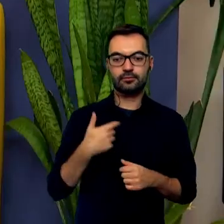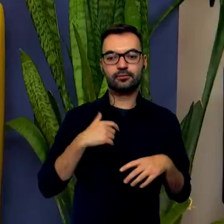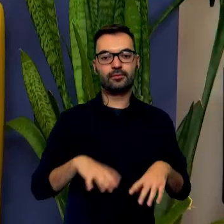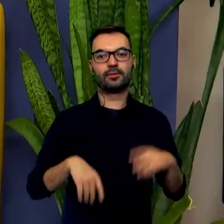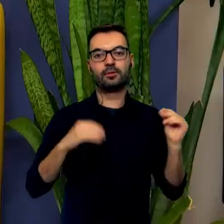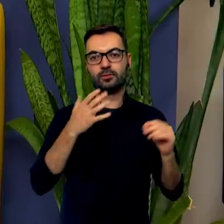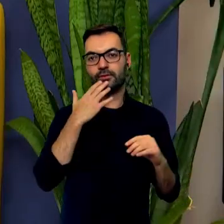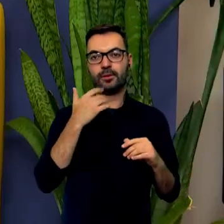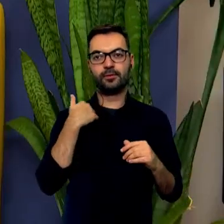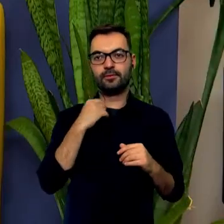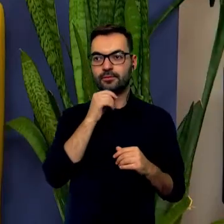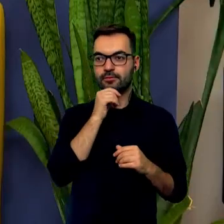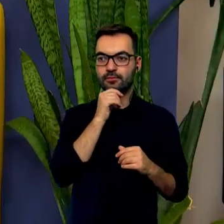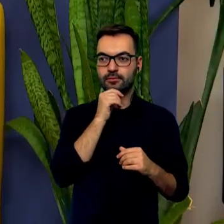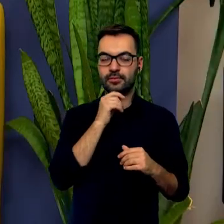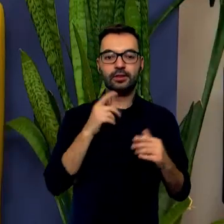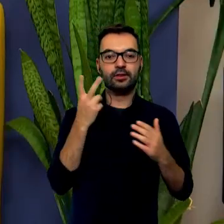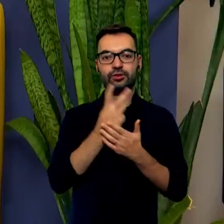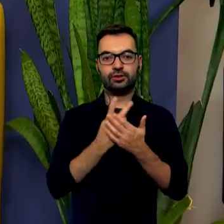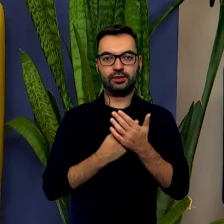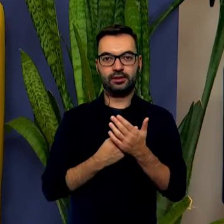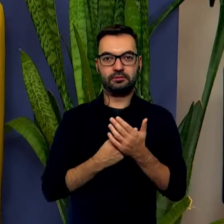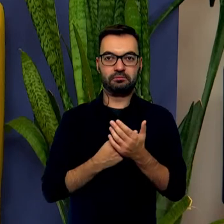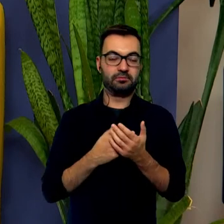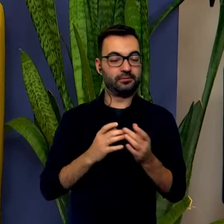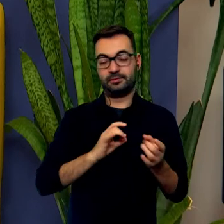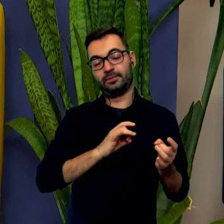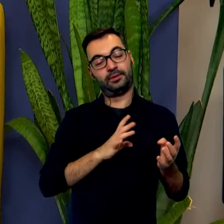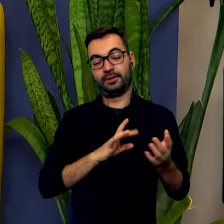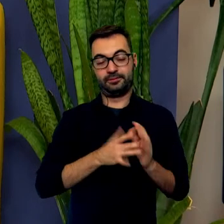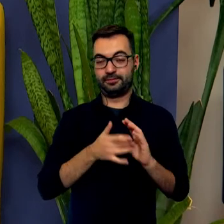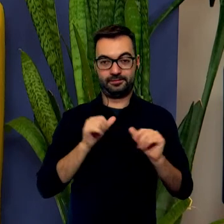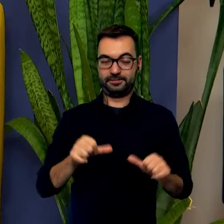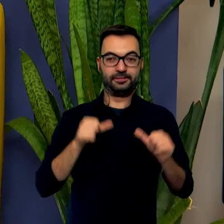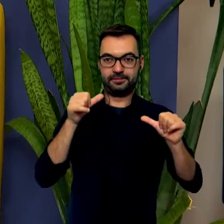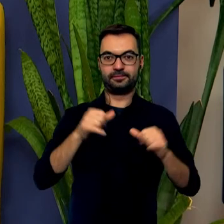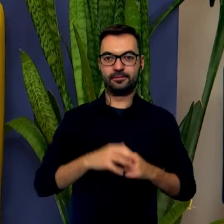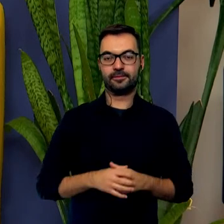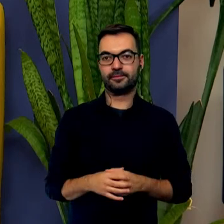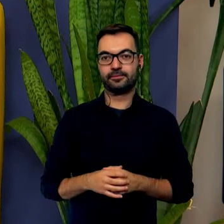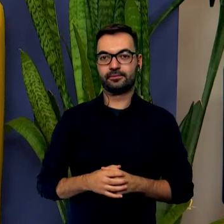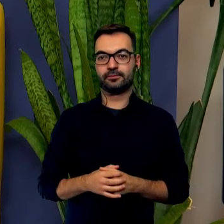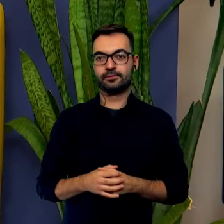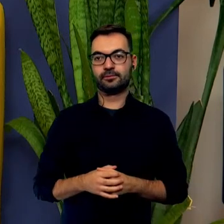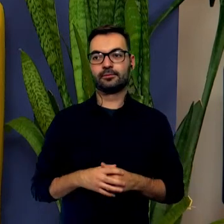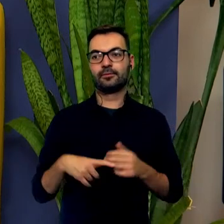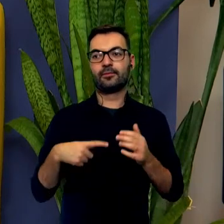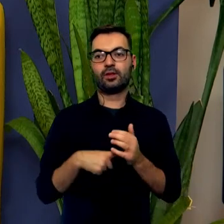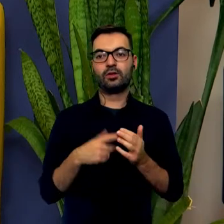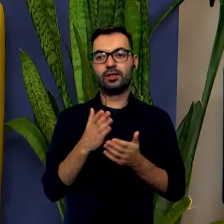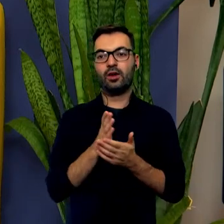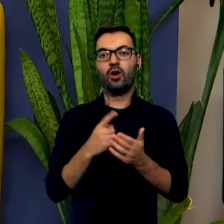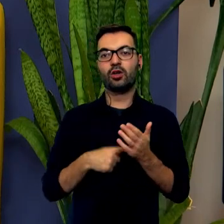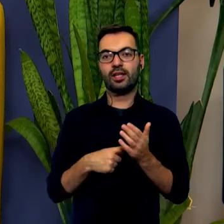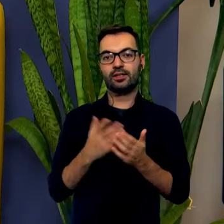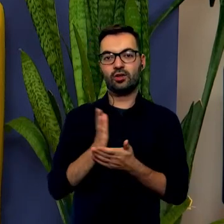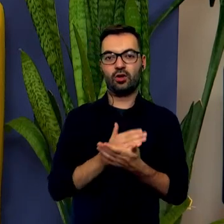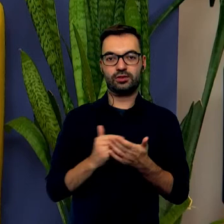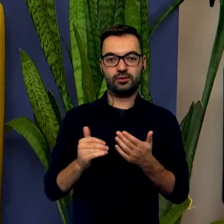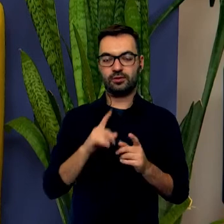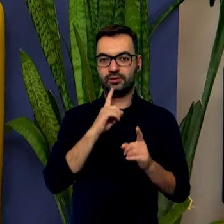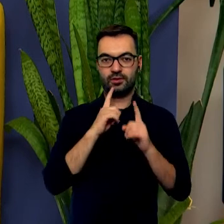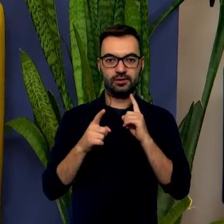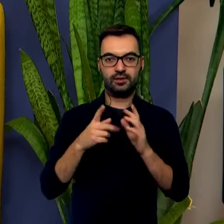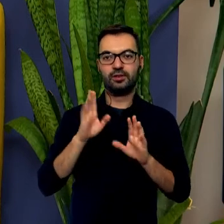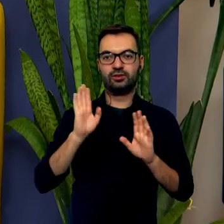samym początku, że rzeczywiście przeczytałam ją właściwie jednym tchem i ten ostatni rozdział, tę ostatnią